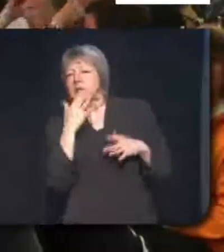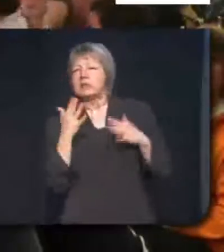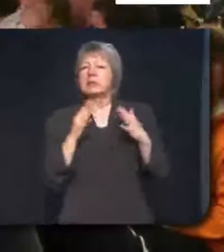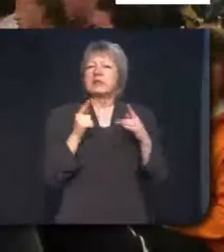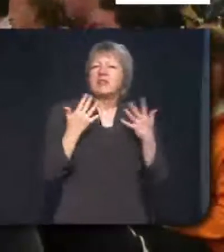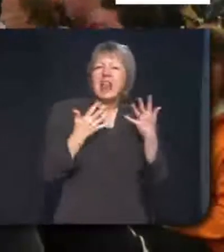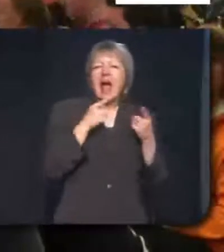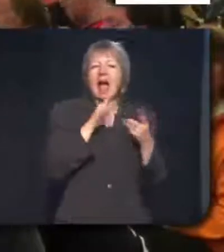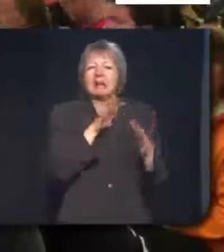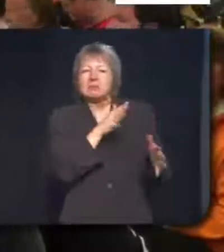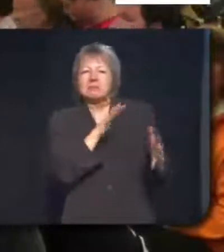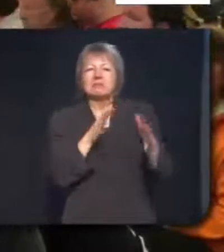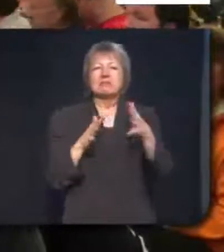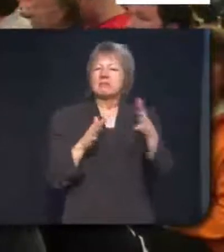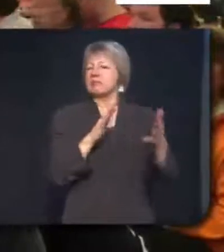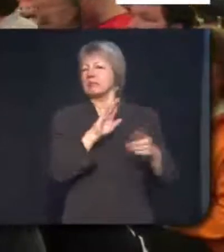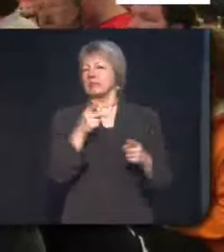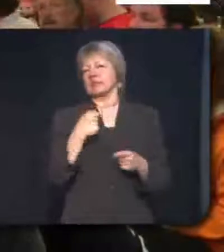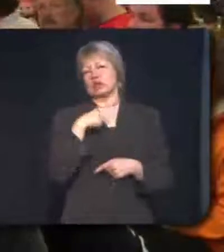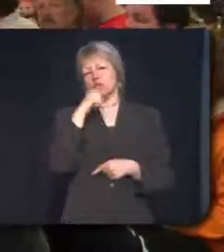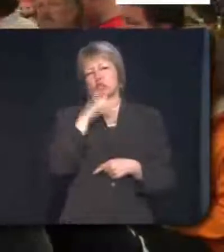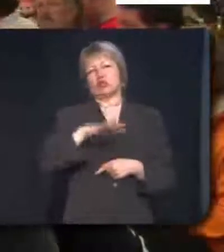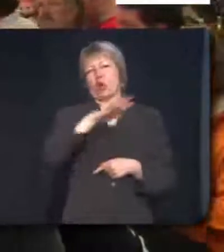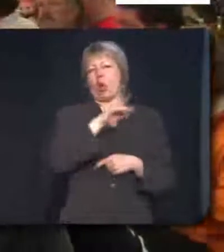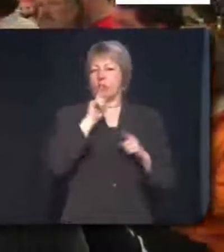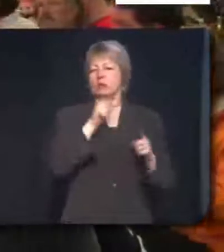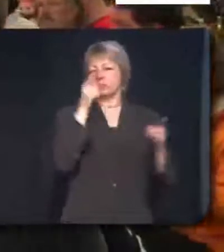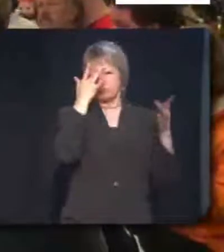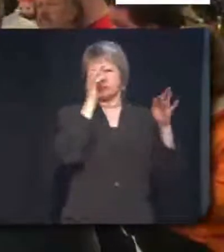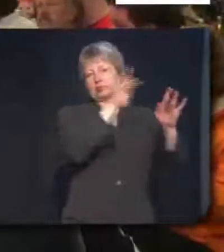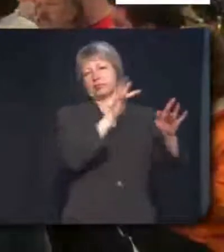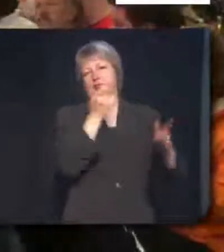und dann wäre ich extrem stolz auf euch